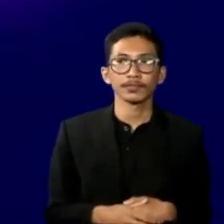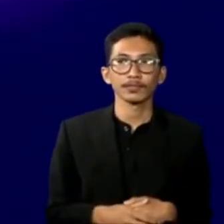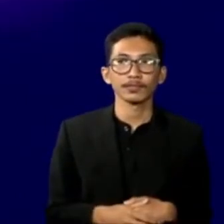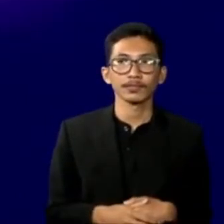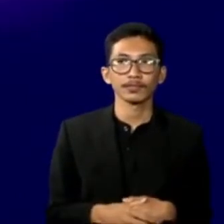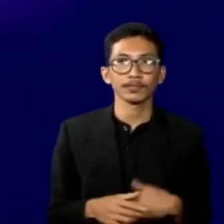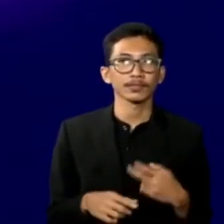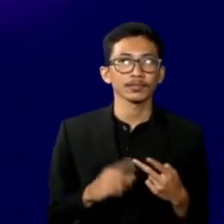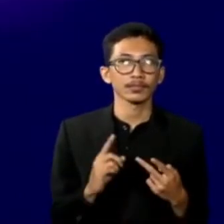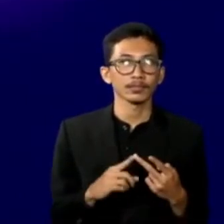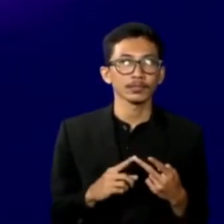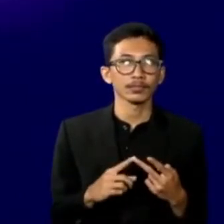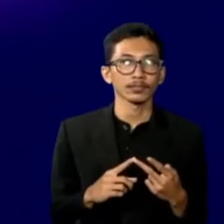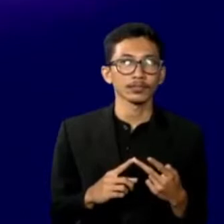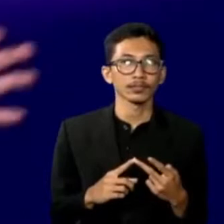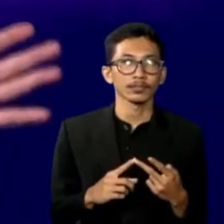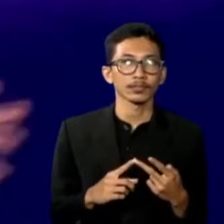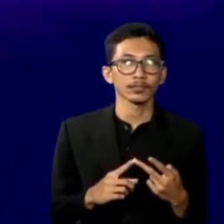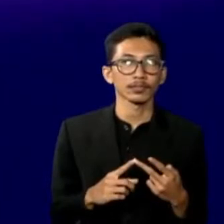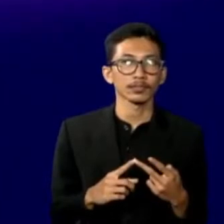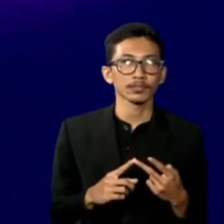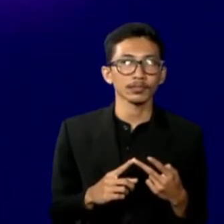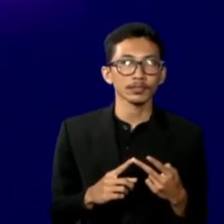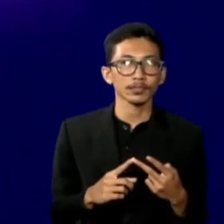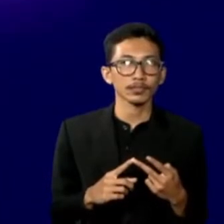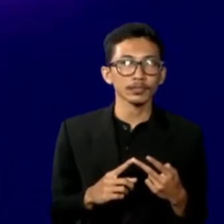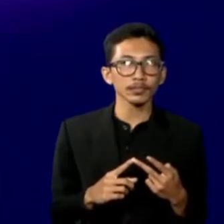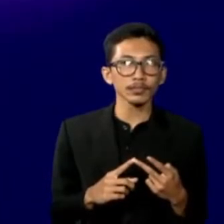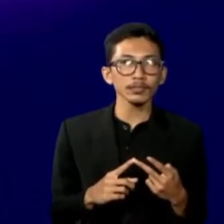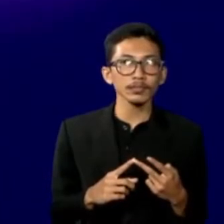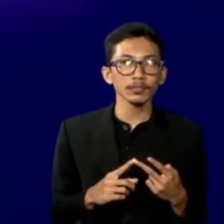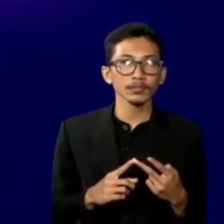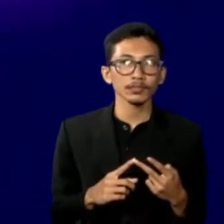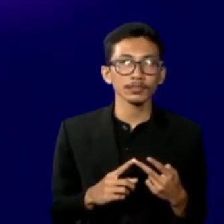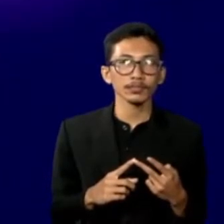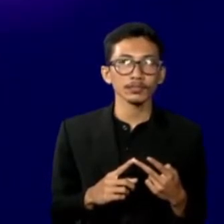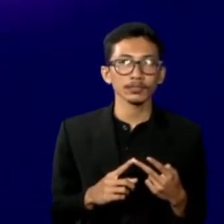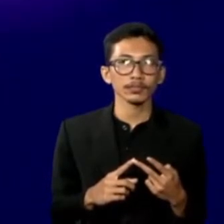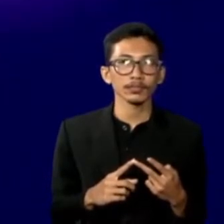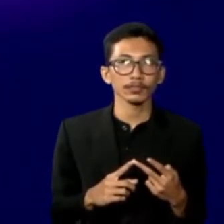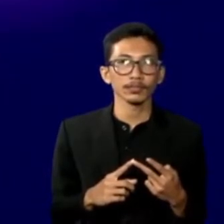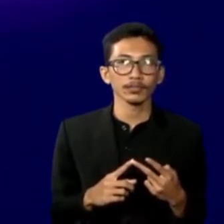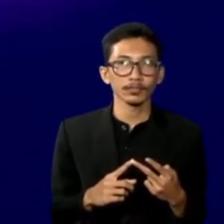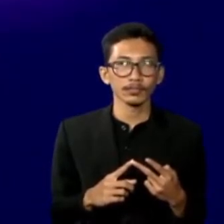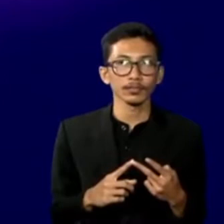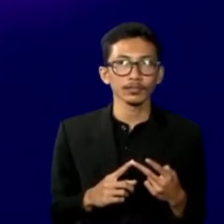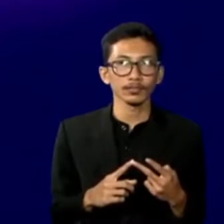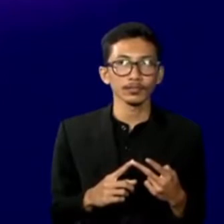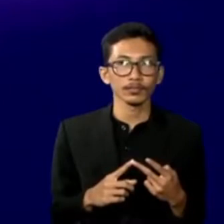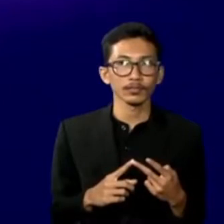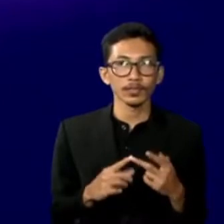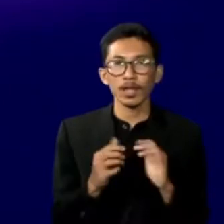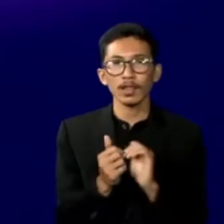itu adalah masalah ini maaf ya The Doctor Crush ya testingnya yang kita sekarang kan masih